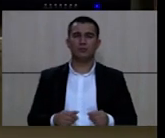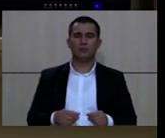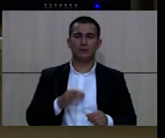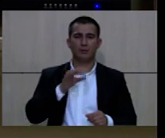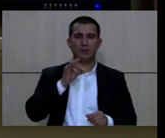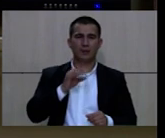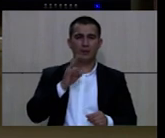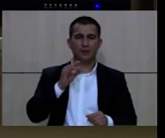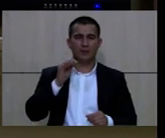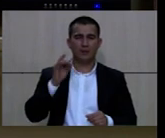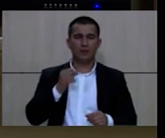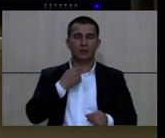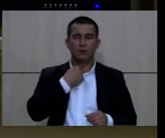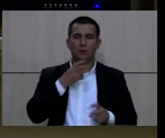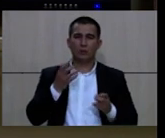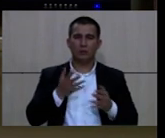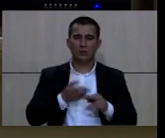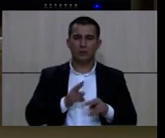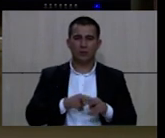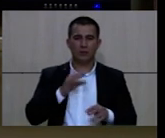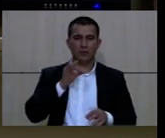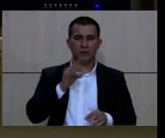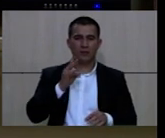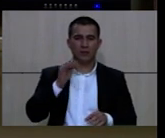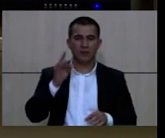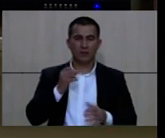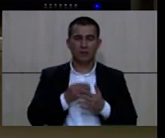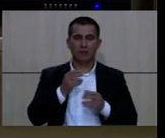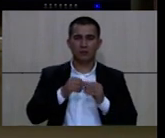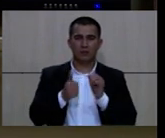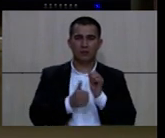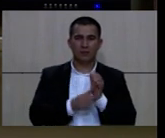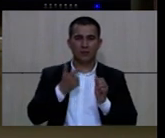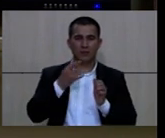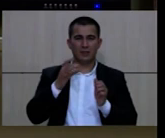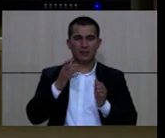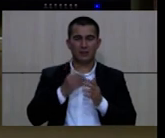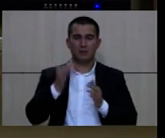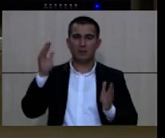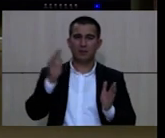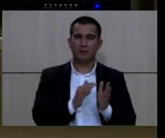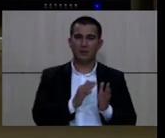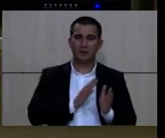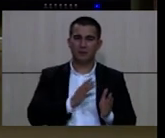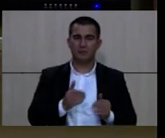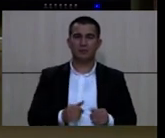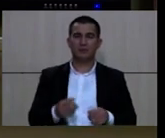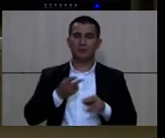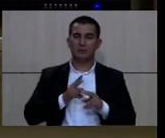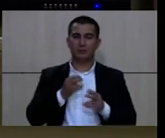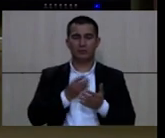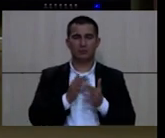Infra tovushlar qanday tovushlar? Infra tovushlar esa 16 gersdan kichik bo'lgan tovushlar. Aziz